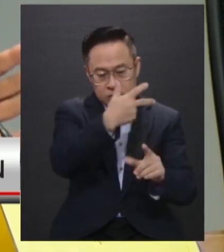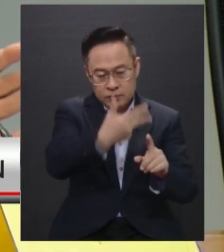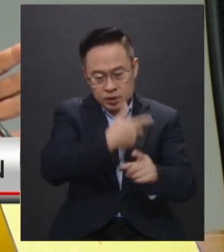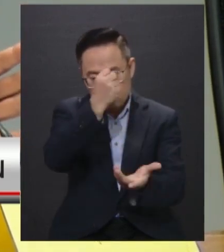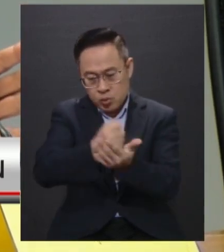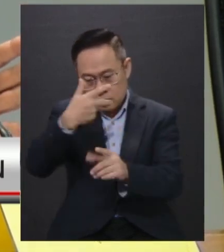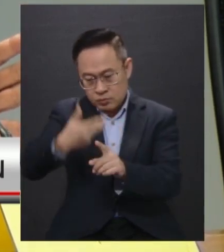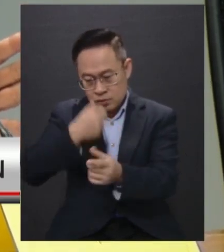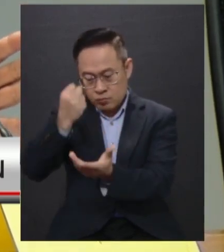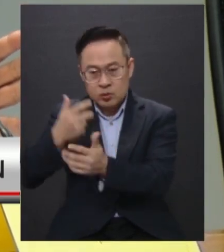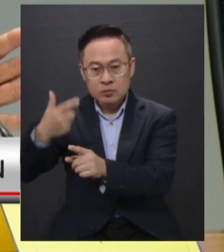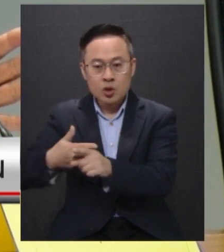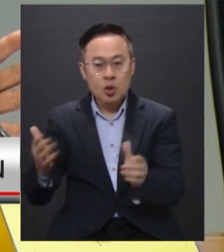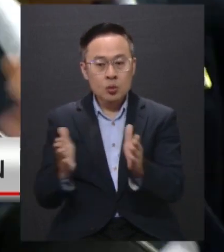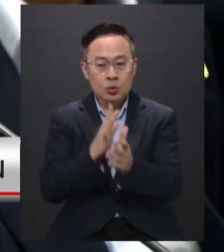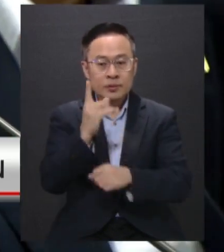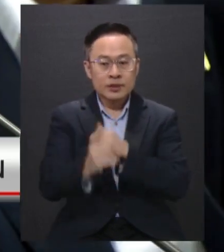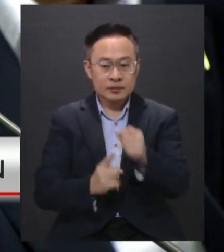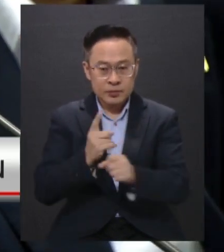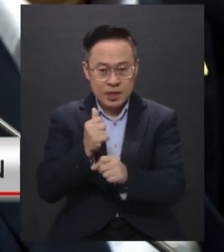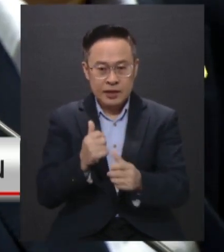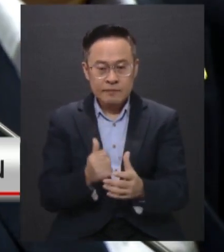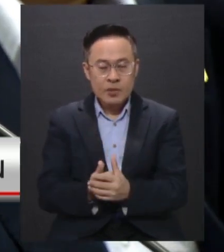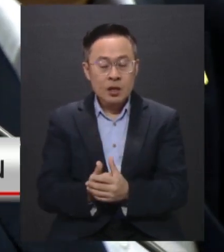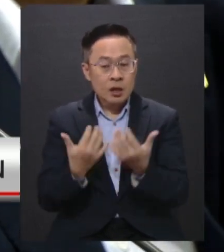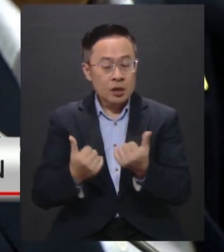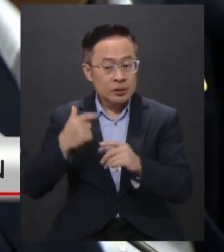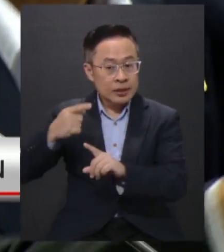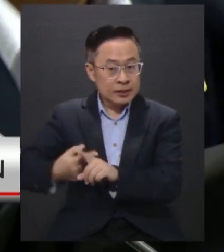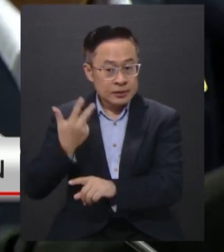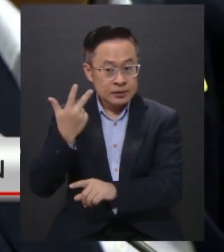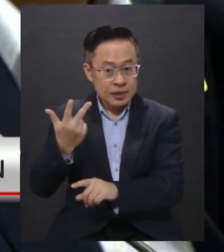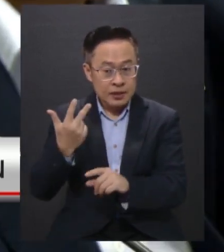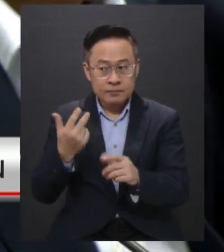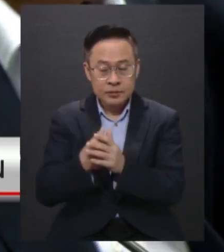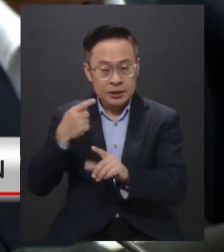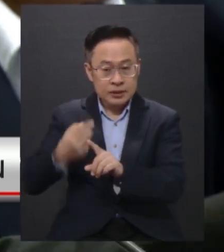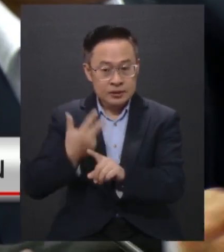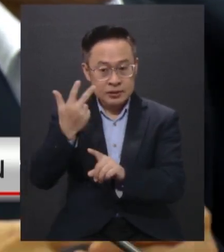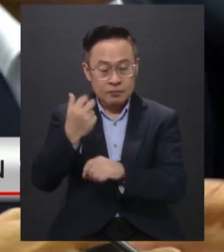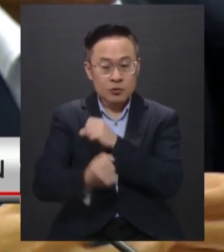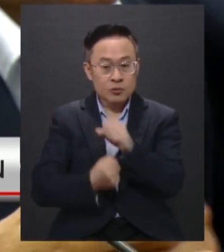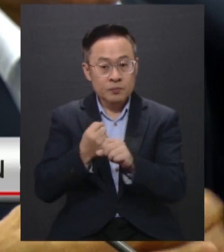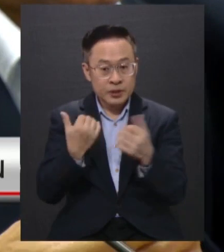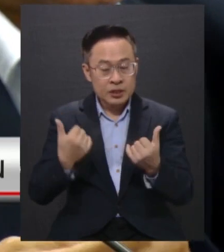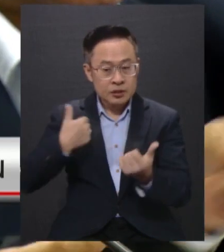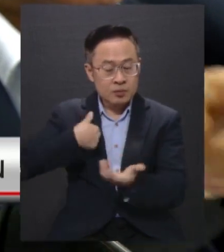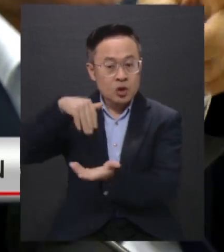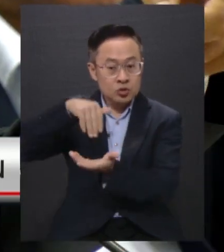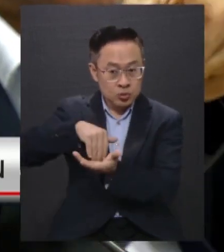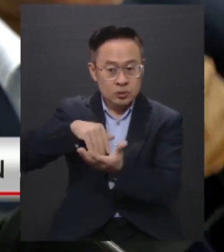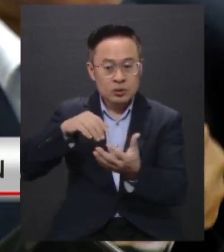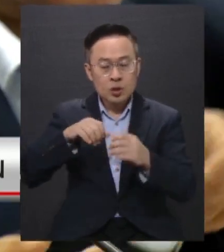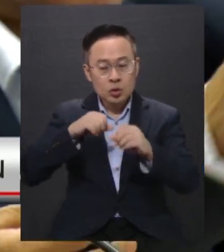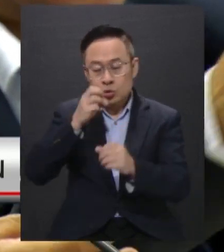ในเดือนมีนาคมนี้จะมีศูนย์ทดสอบที่การกีฬาแห่งประเทศไทยเพียงที่เดียวแต่ในตอนนี้จะมีเพิ่มอีก